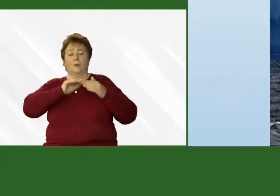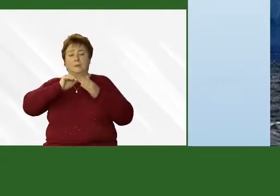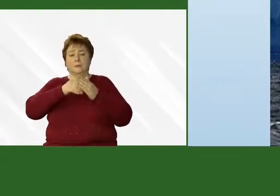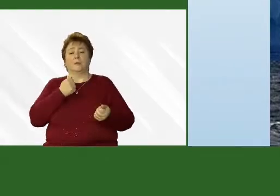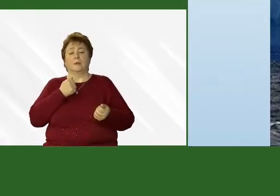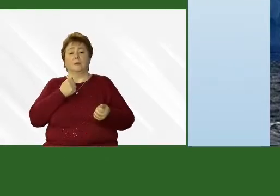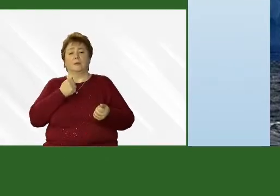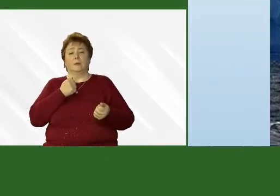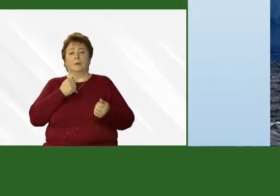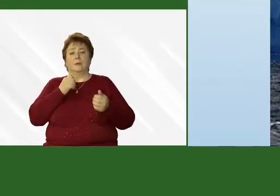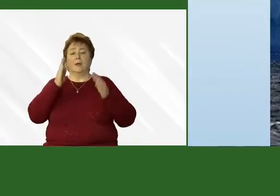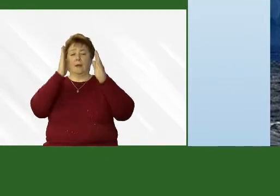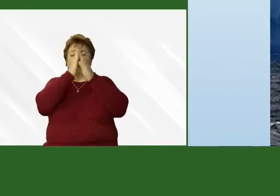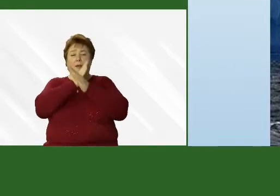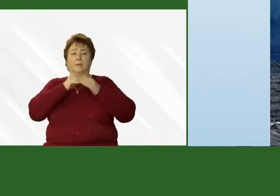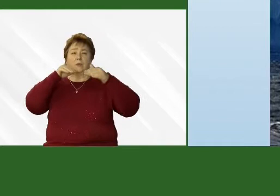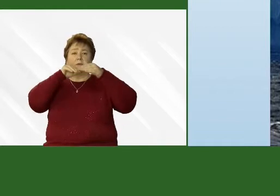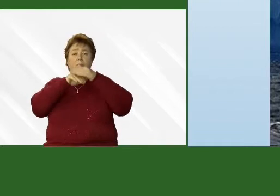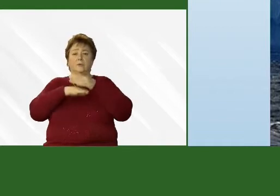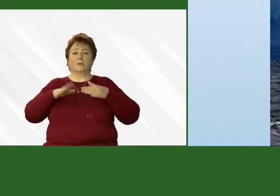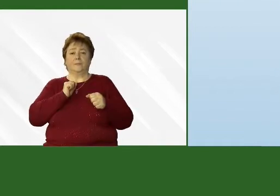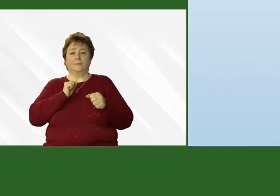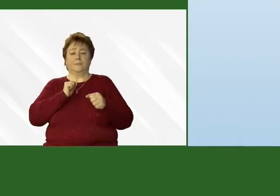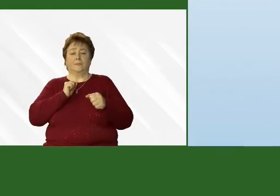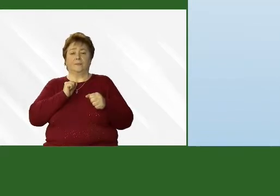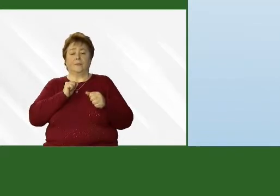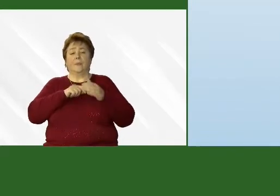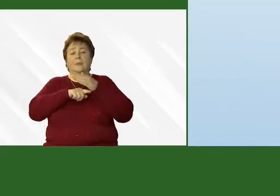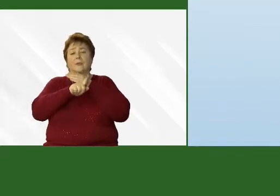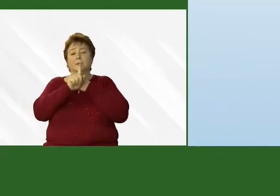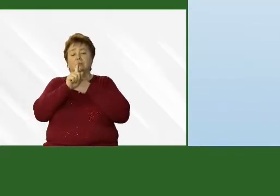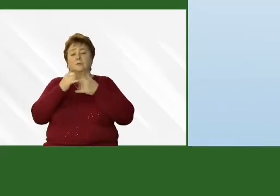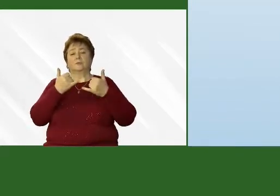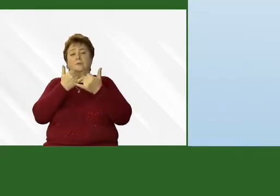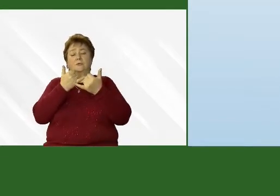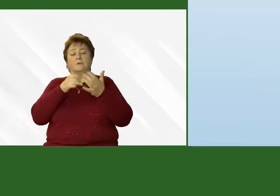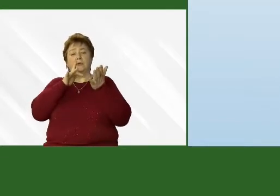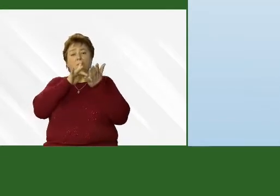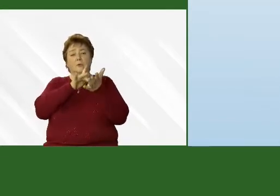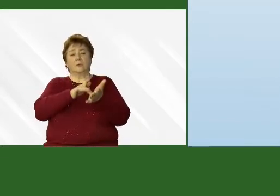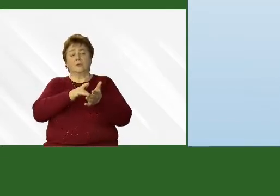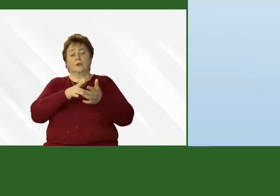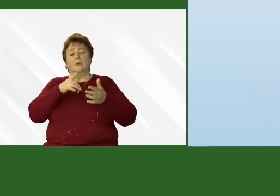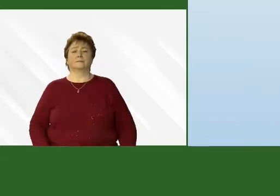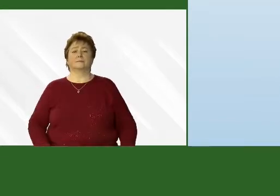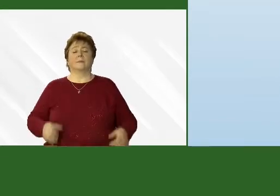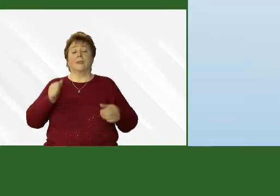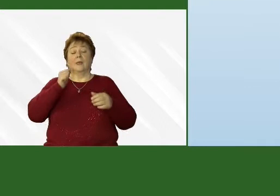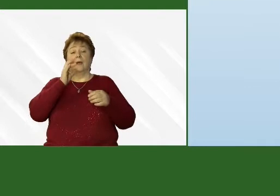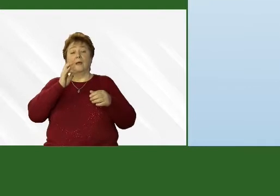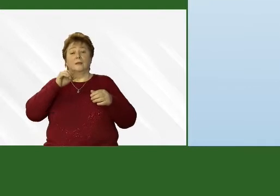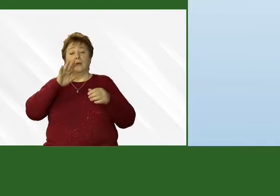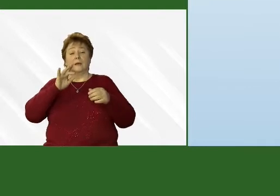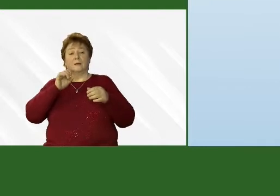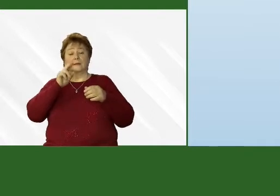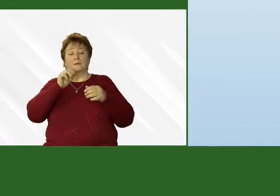ископаемые, климат и внутренние воды. Начнем сегодняшнее путешествие с глоссария.